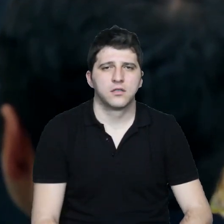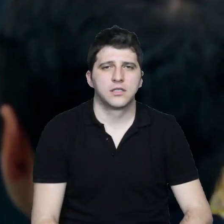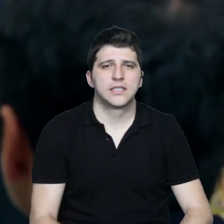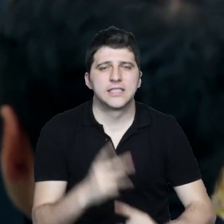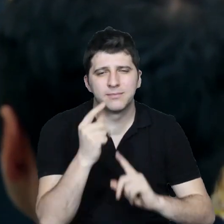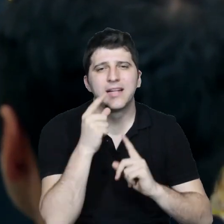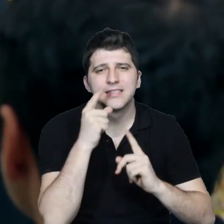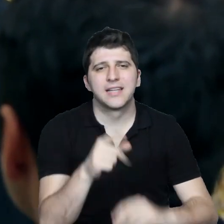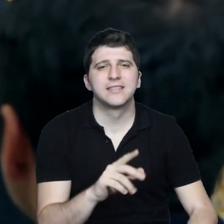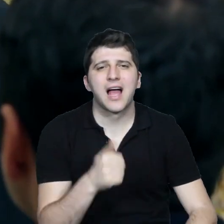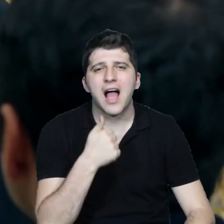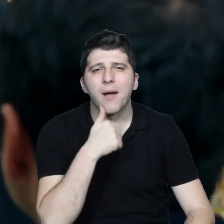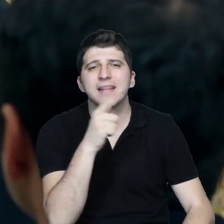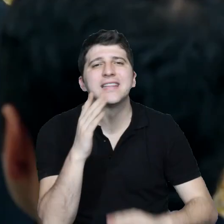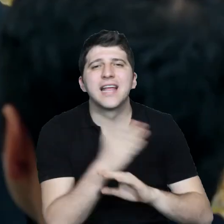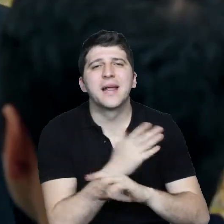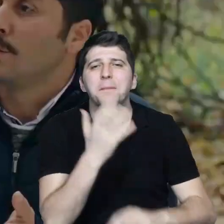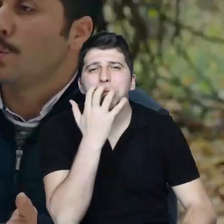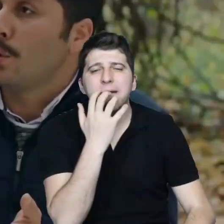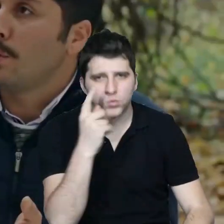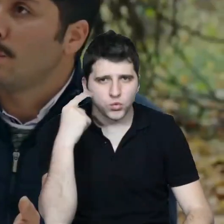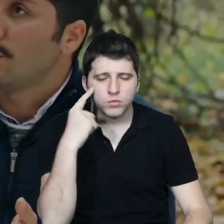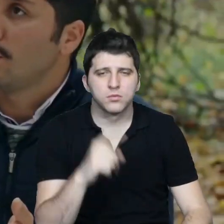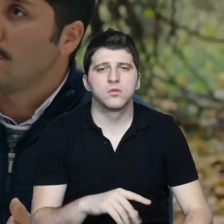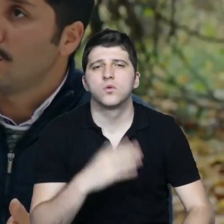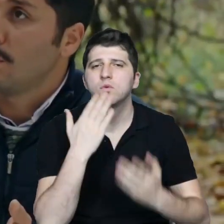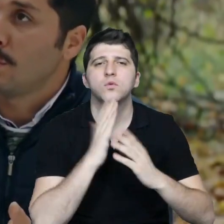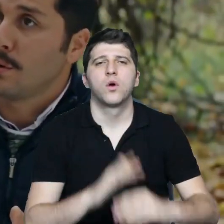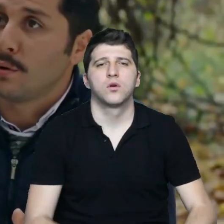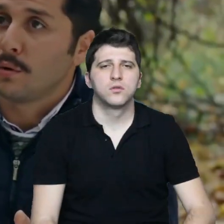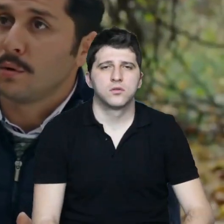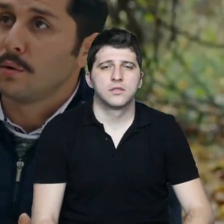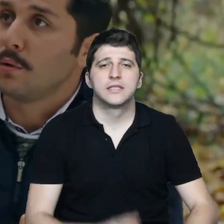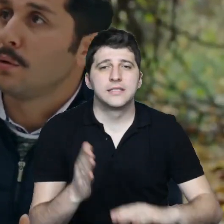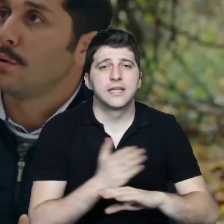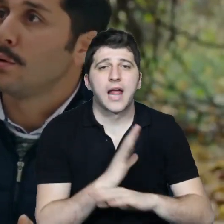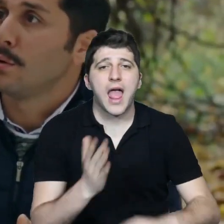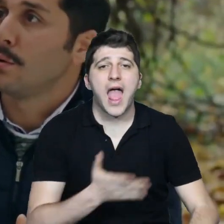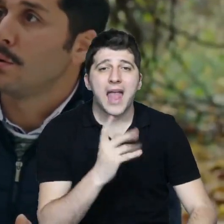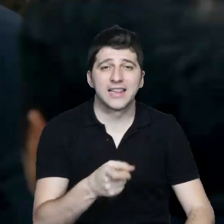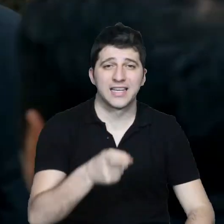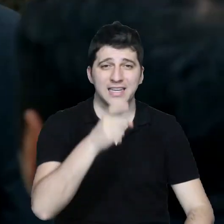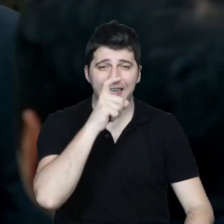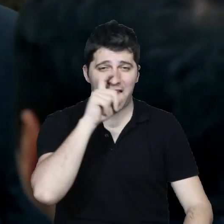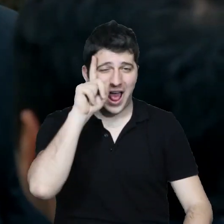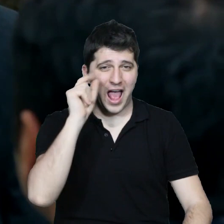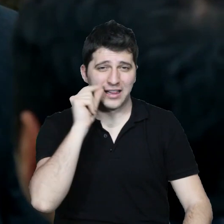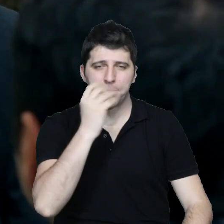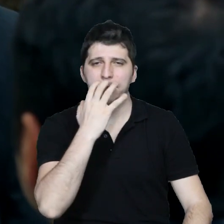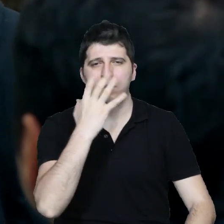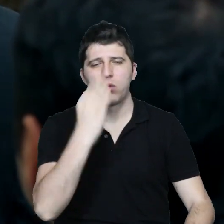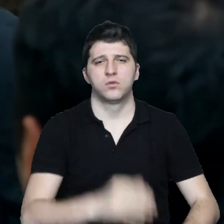İsmail sen hiç abimin neden bıyıkları var diye düşündün mü? Yo. Çünkü en kral filozoflar bıyıklı